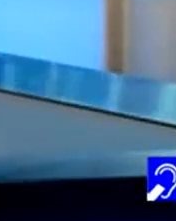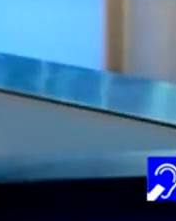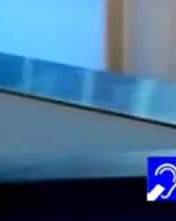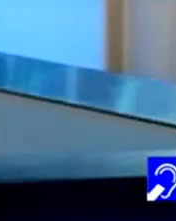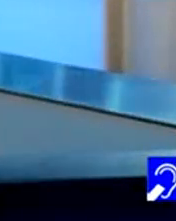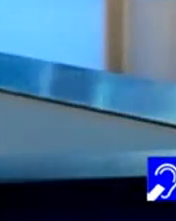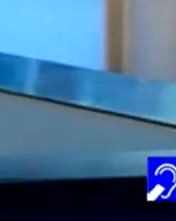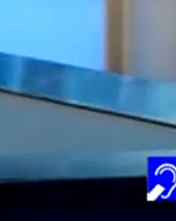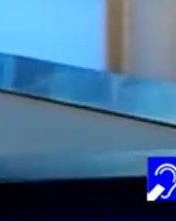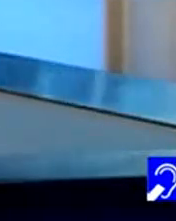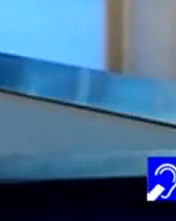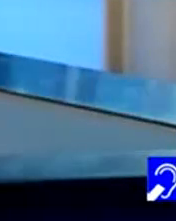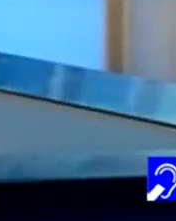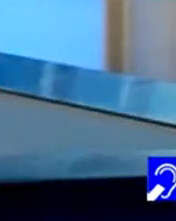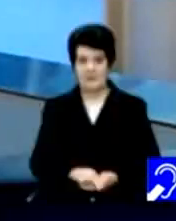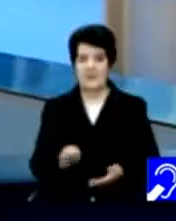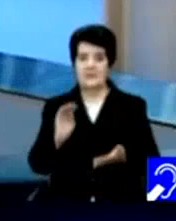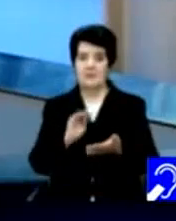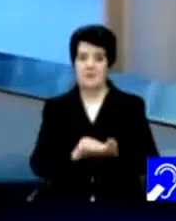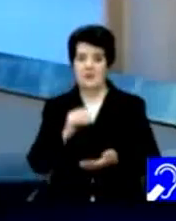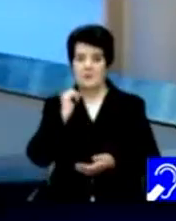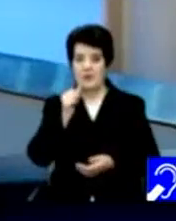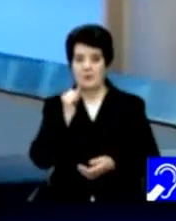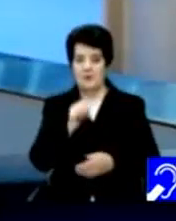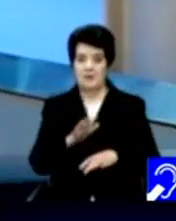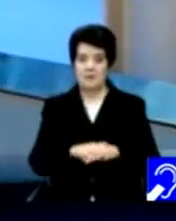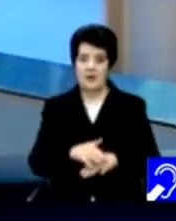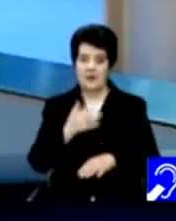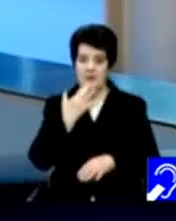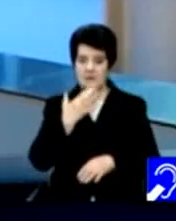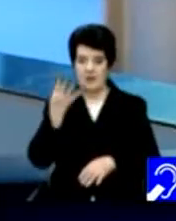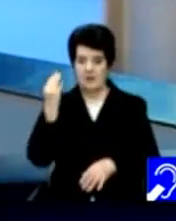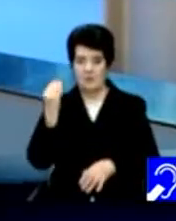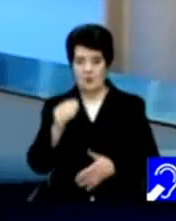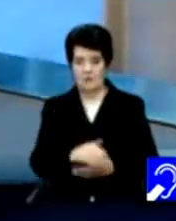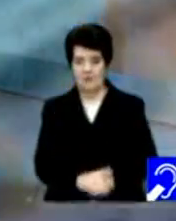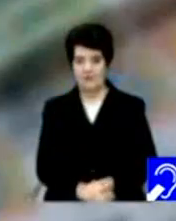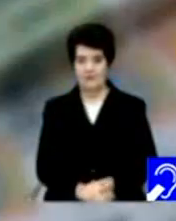Să vedem acum cotațiile valutare stabilite pentru mâine de Banca Națională a Moldovei.